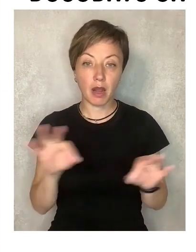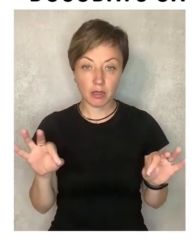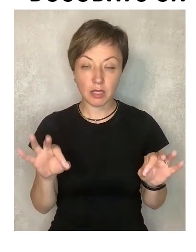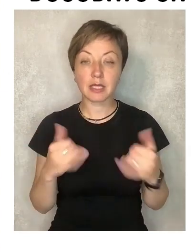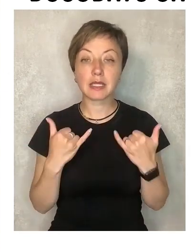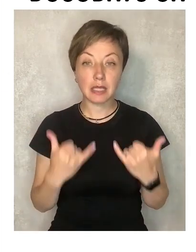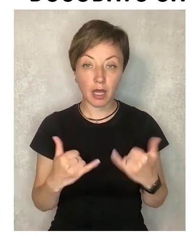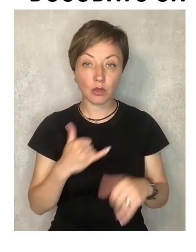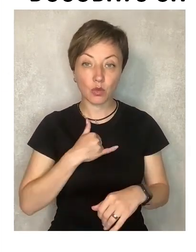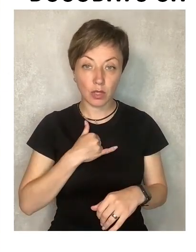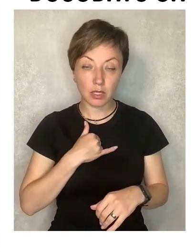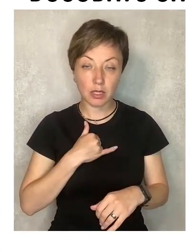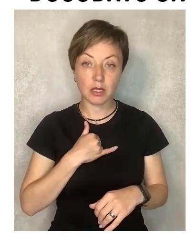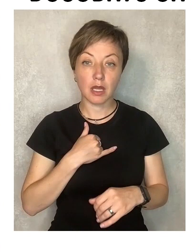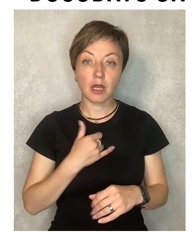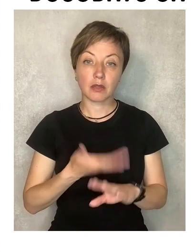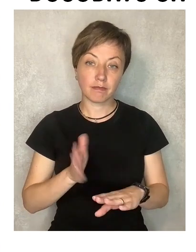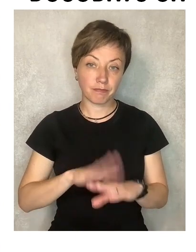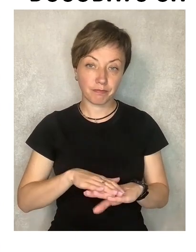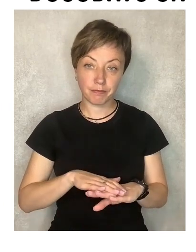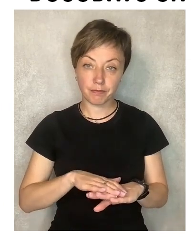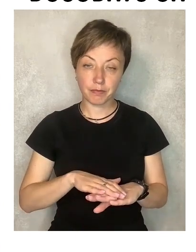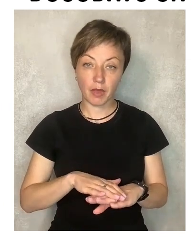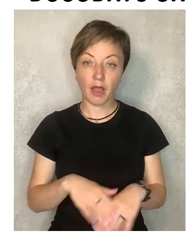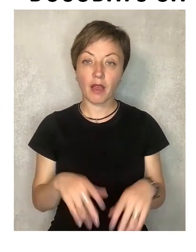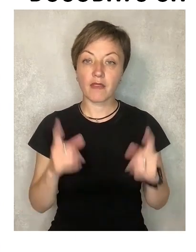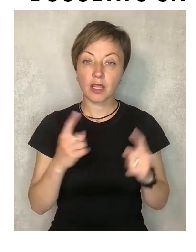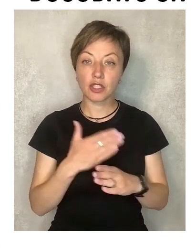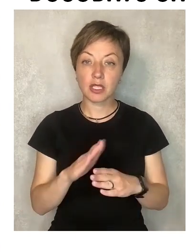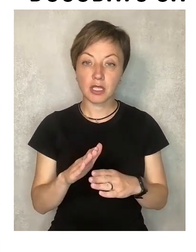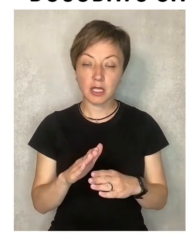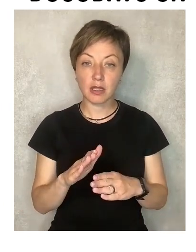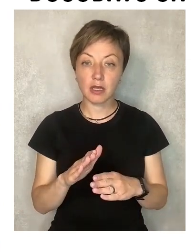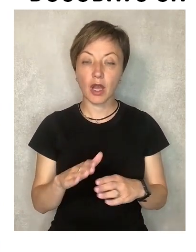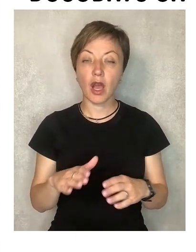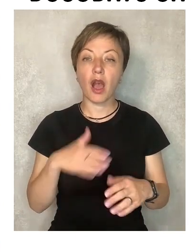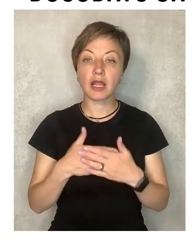нас, нам зараз дуже складно. Велика частина пасіонарного суспільства